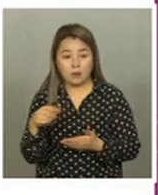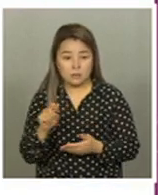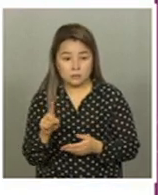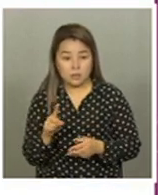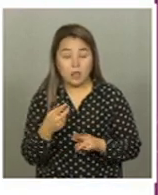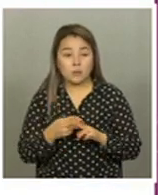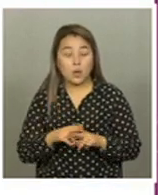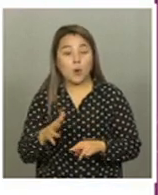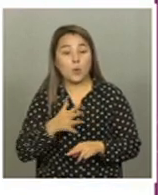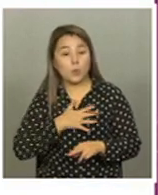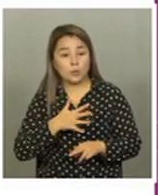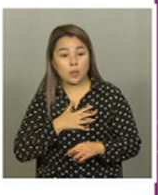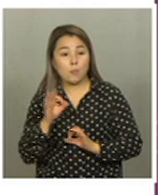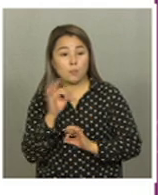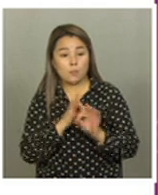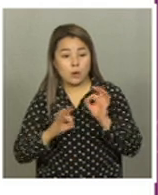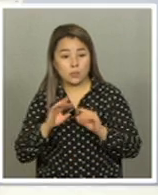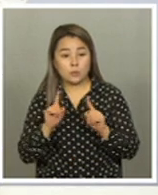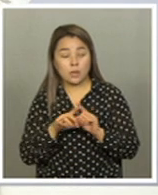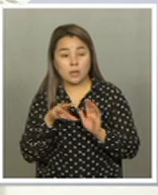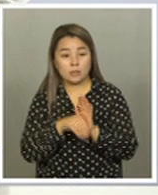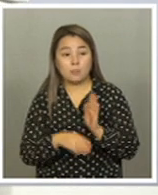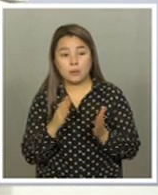оттек молекуласы берілген.